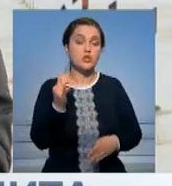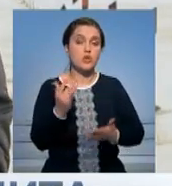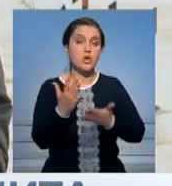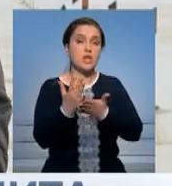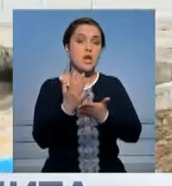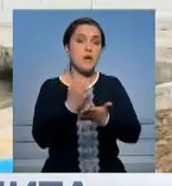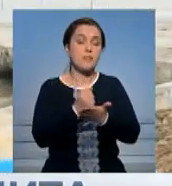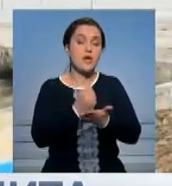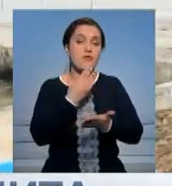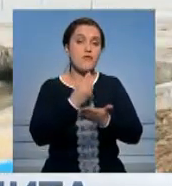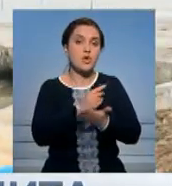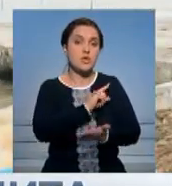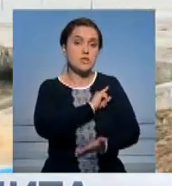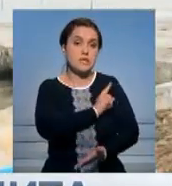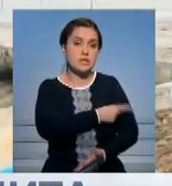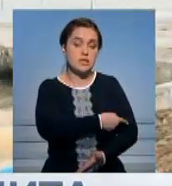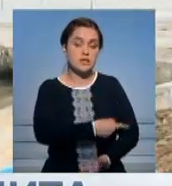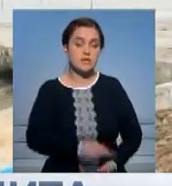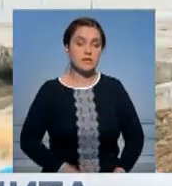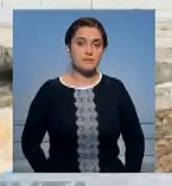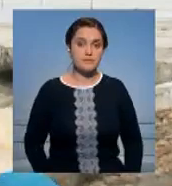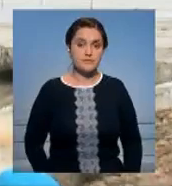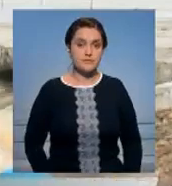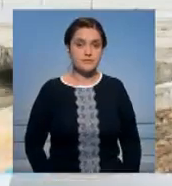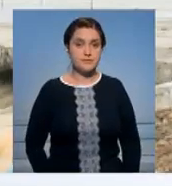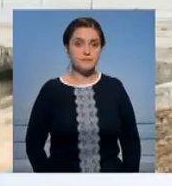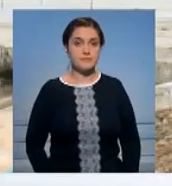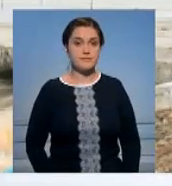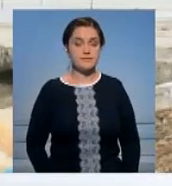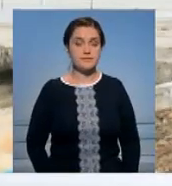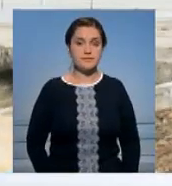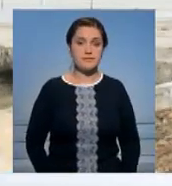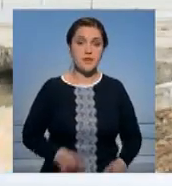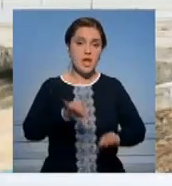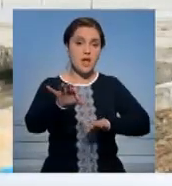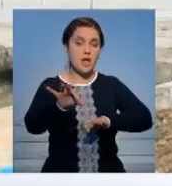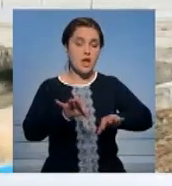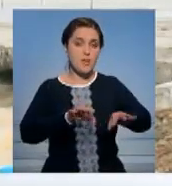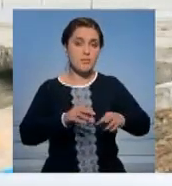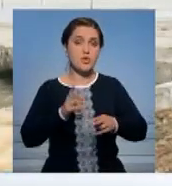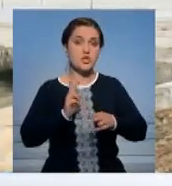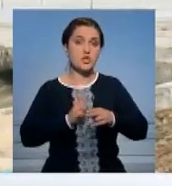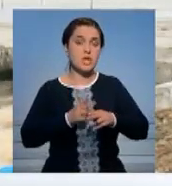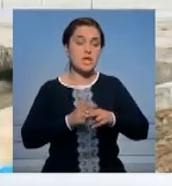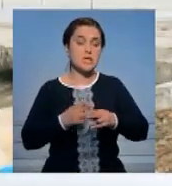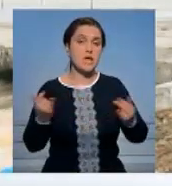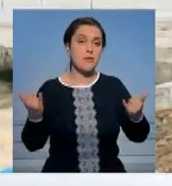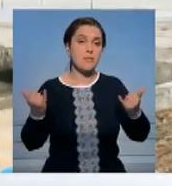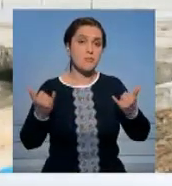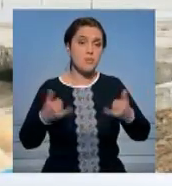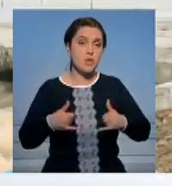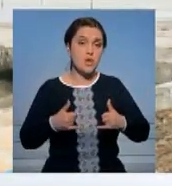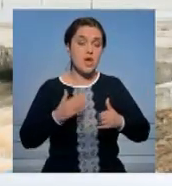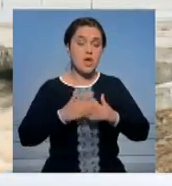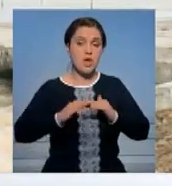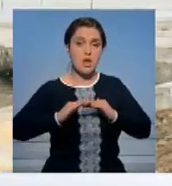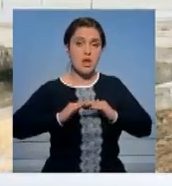свою силу. Особенность данного проекта здесь – железобетонное покрытие шириной